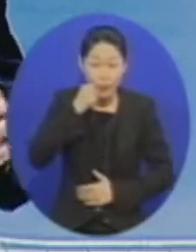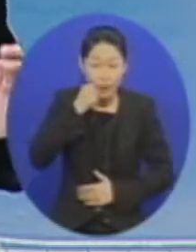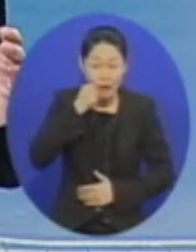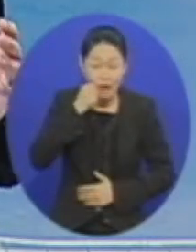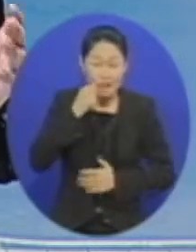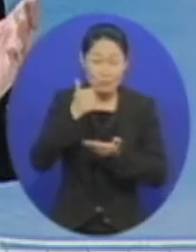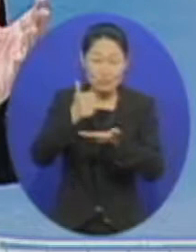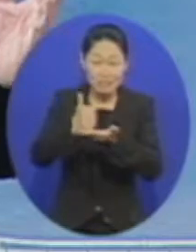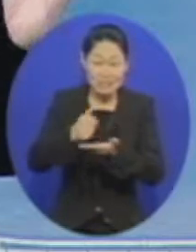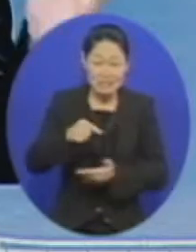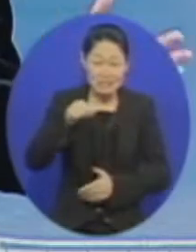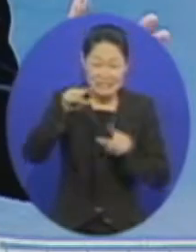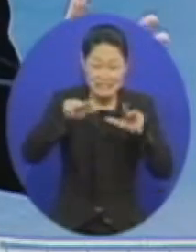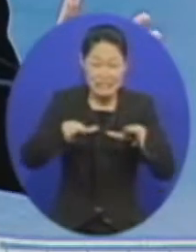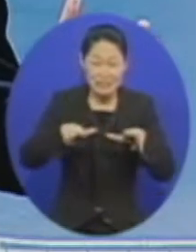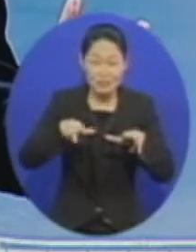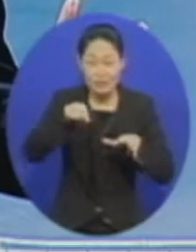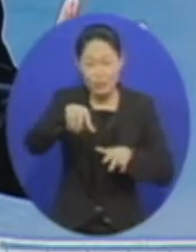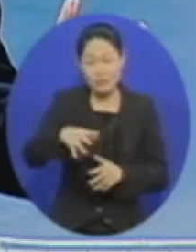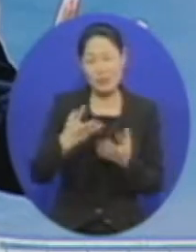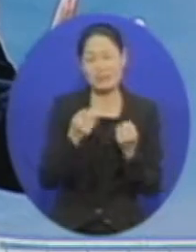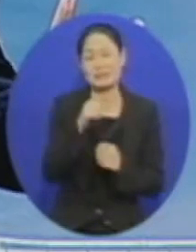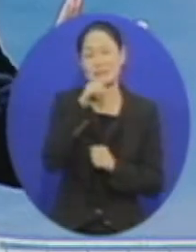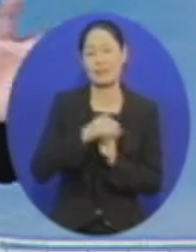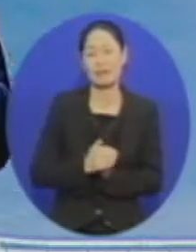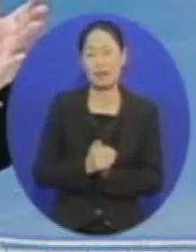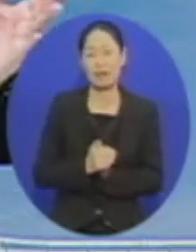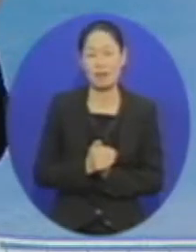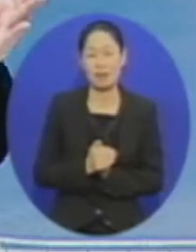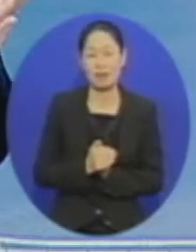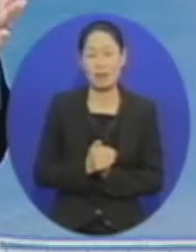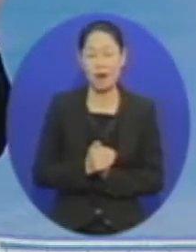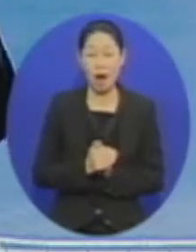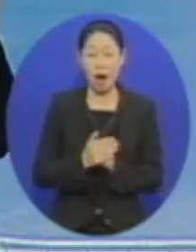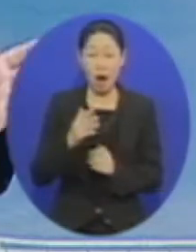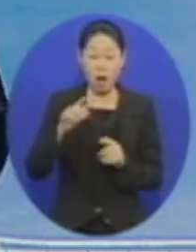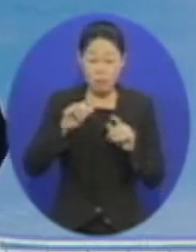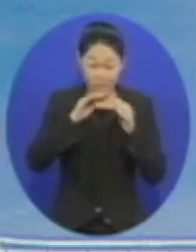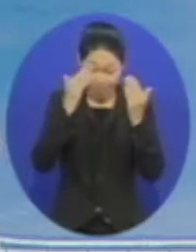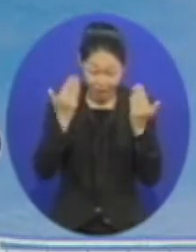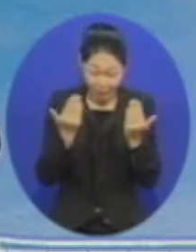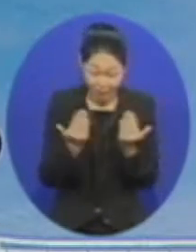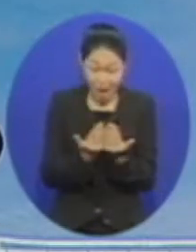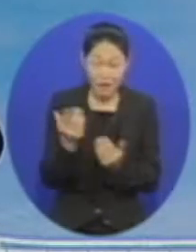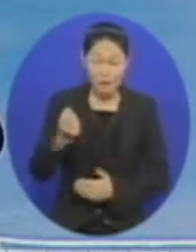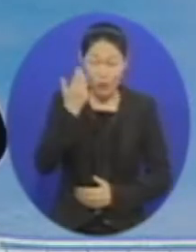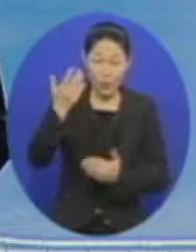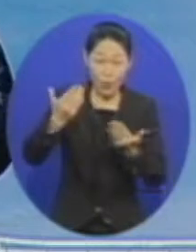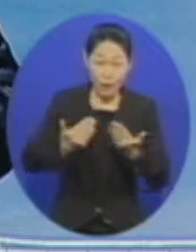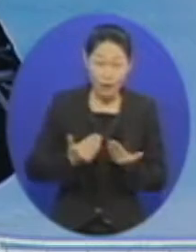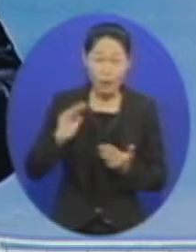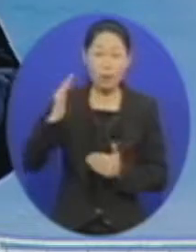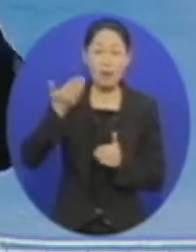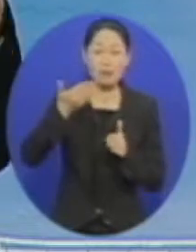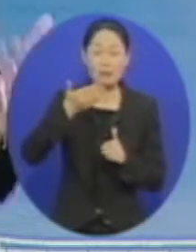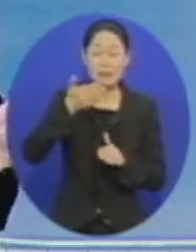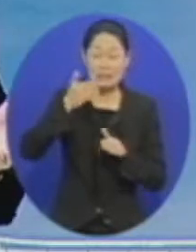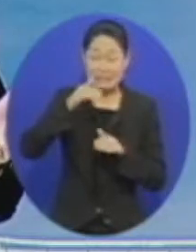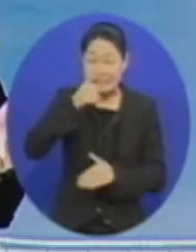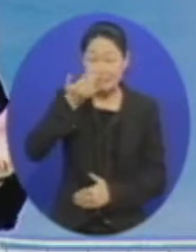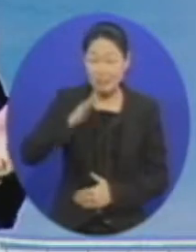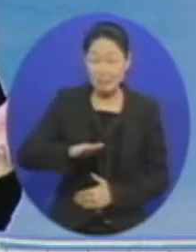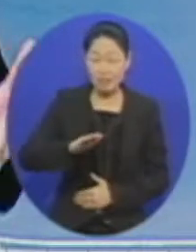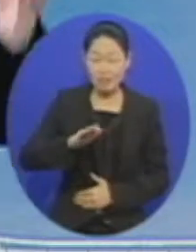분들이 지금도 많습니다 아니 다 성령 받게 돼 있는데 예수 믿는 사람은 다